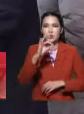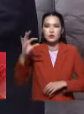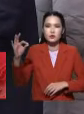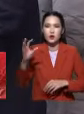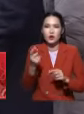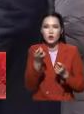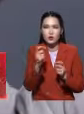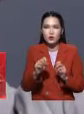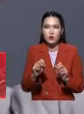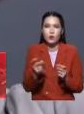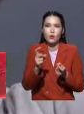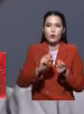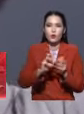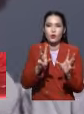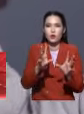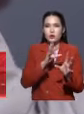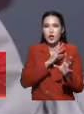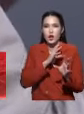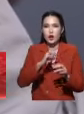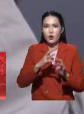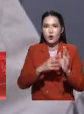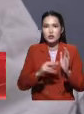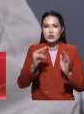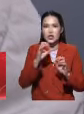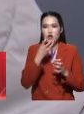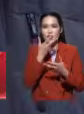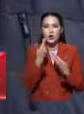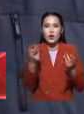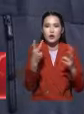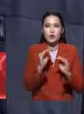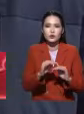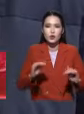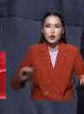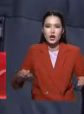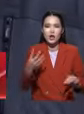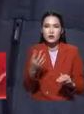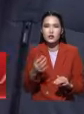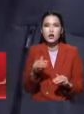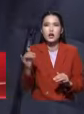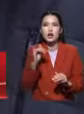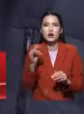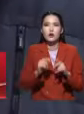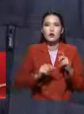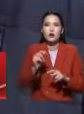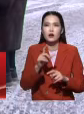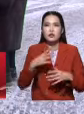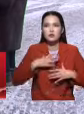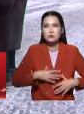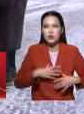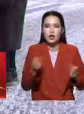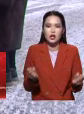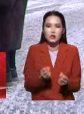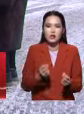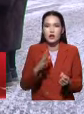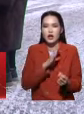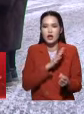қосылған. Сараязда 19 сағат бойы жылусыз қалған жұрт балаларын қаладағы туыстарына жіберуге мәжбүр болғандарын айтады. Тұрғындар